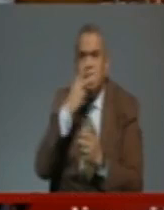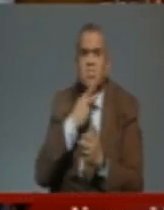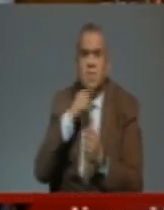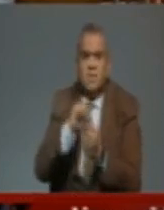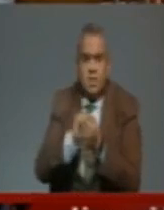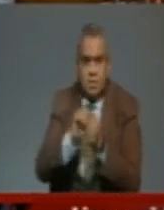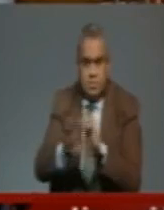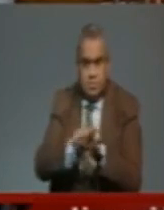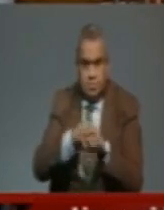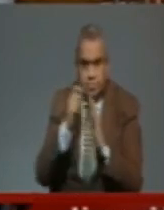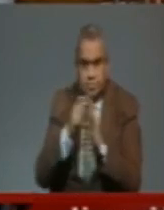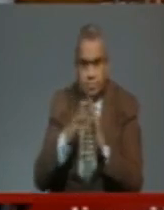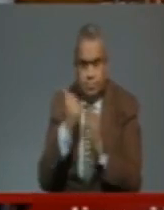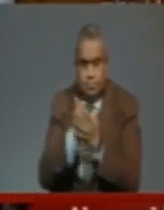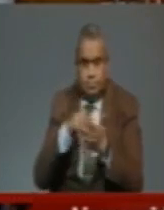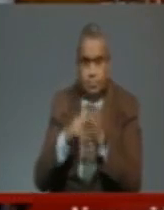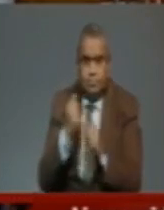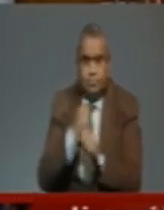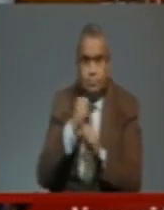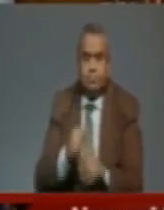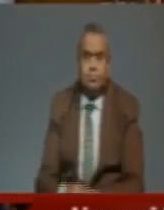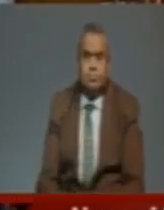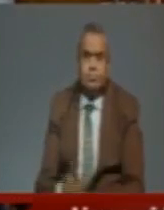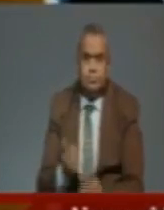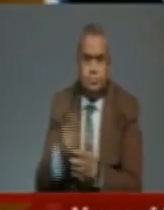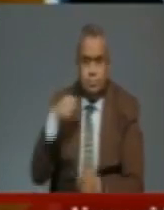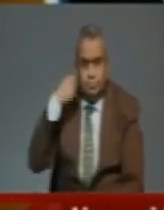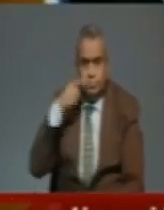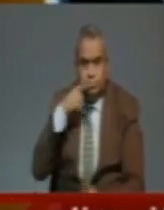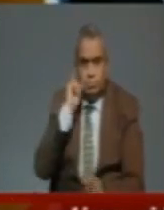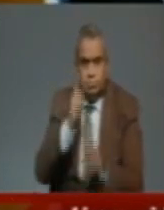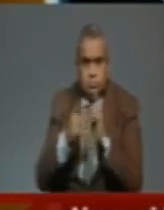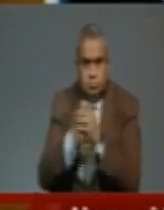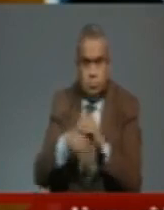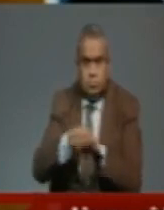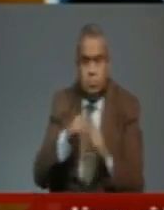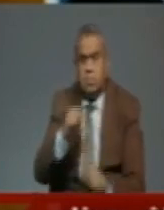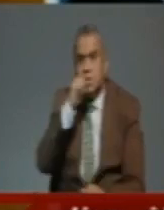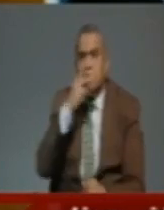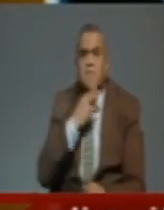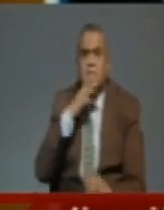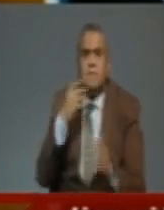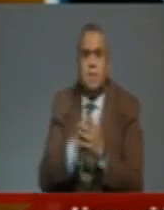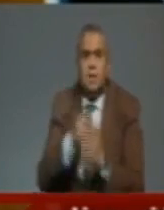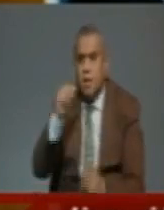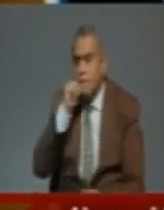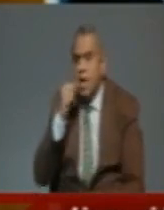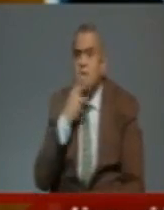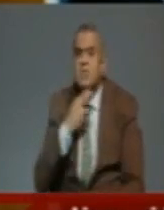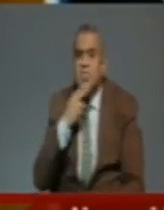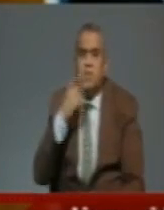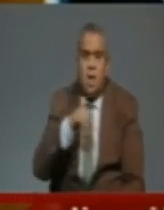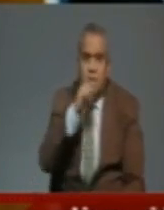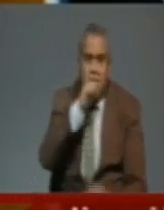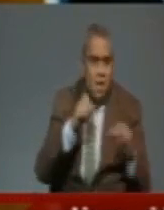في محطه معالجه ميه صرف، وسيادتك امرت نعمل محطه تحليه مياه بحر، يبقى عندنا محطه تحليه مياه بحر ومحطه معالجه مياه